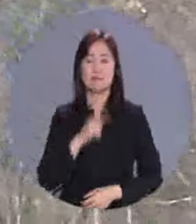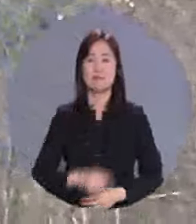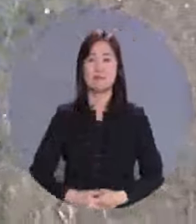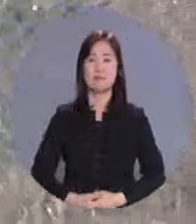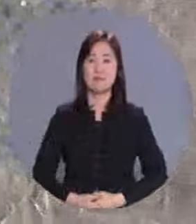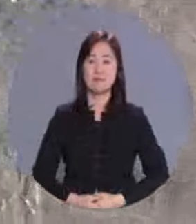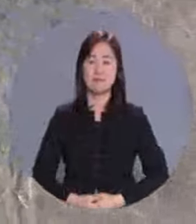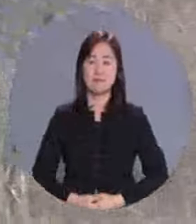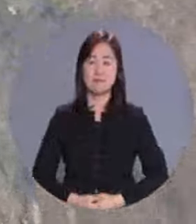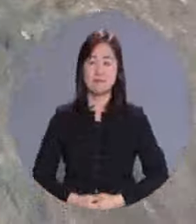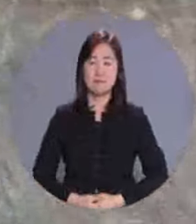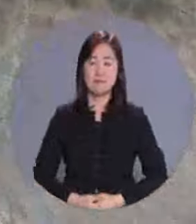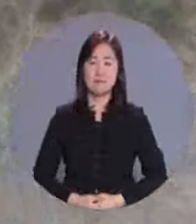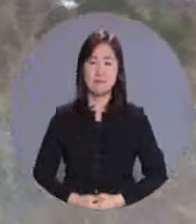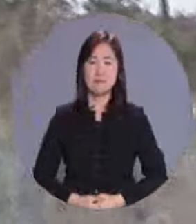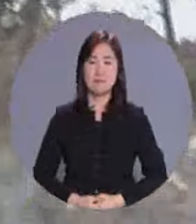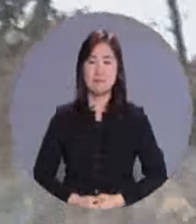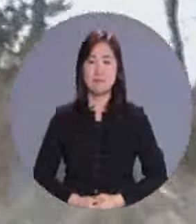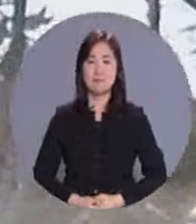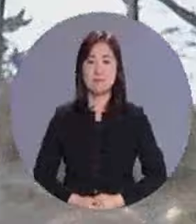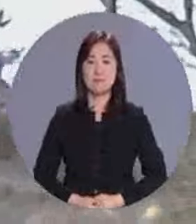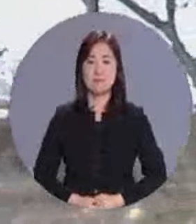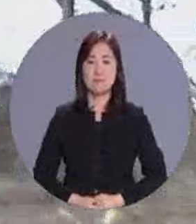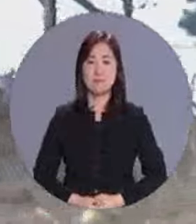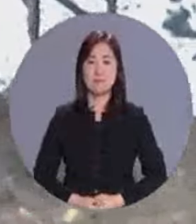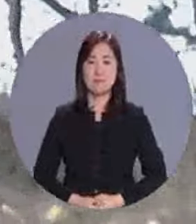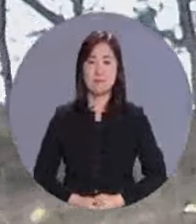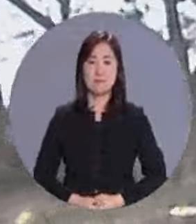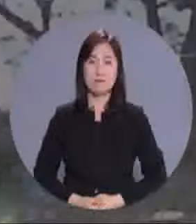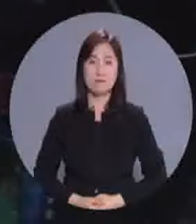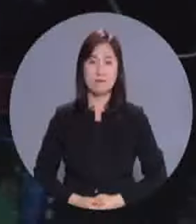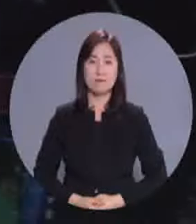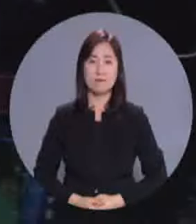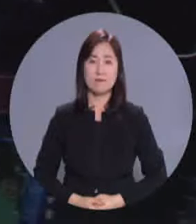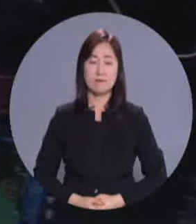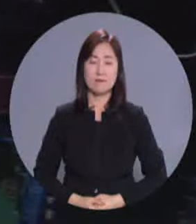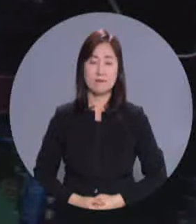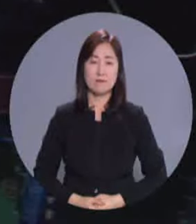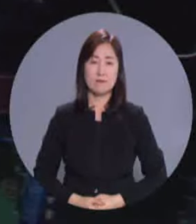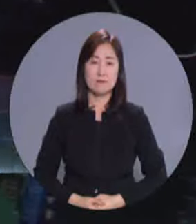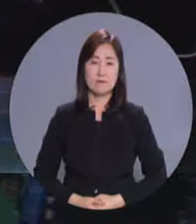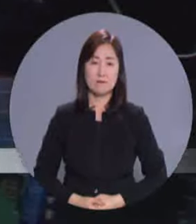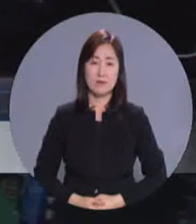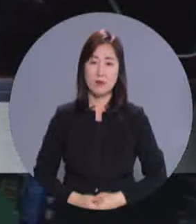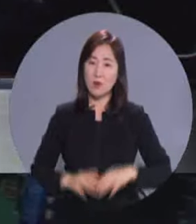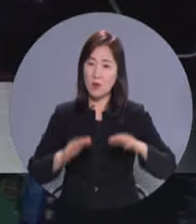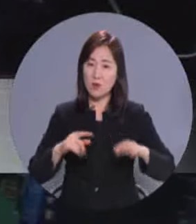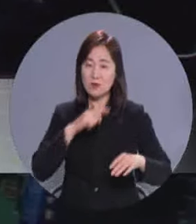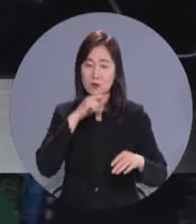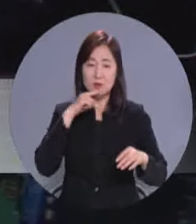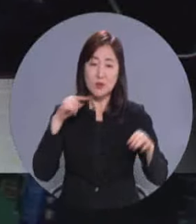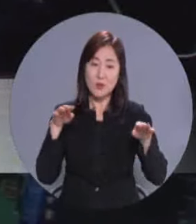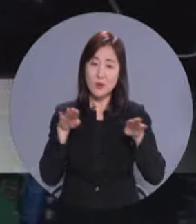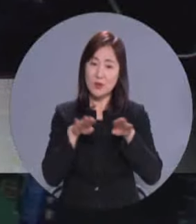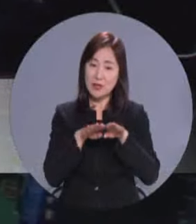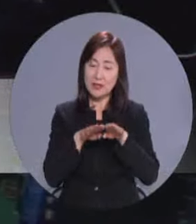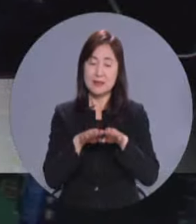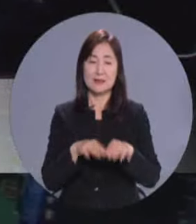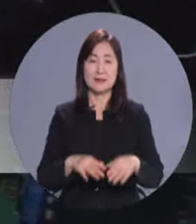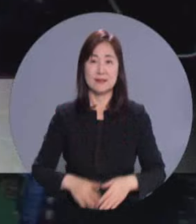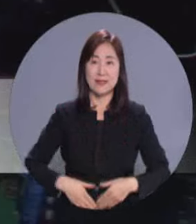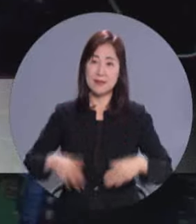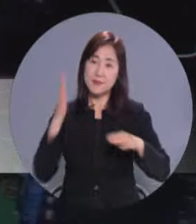밝혔습니다 MBC 뉴스 천홍 있니다 이번 주말엔 맑은 하늘과 함께